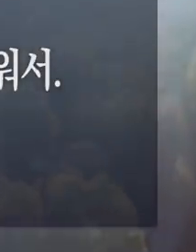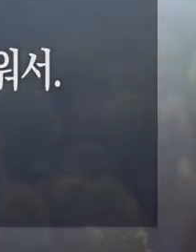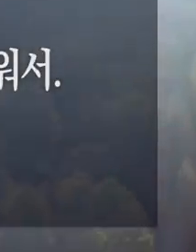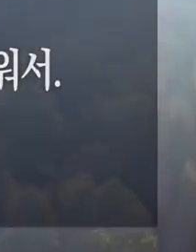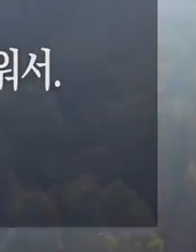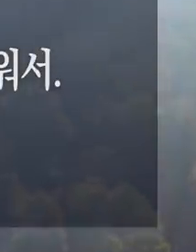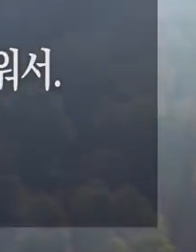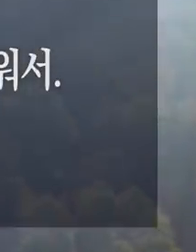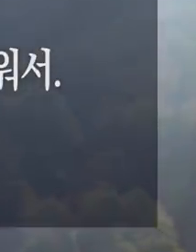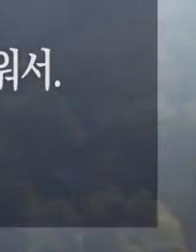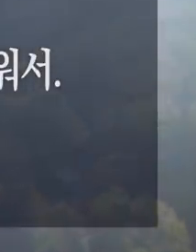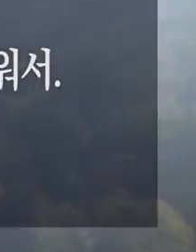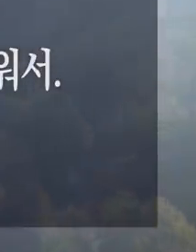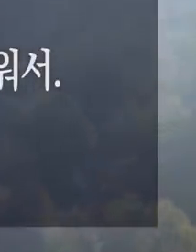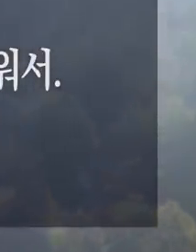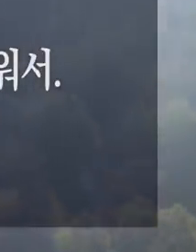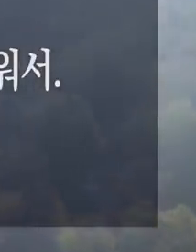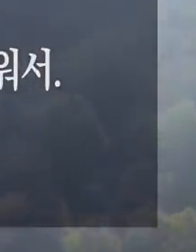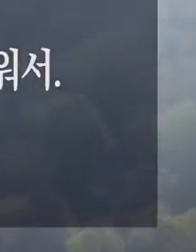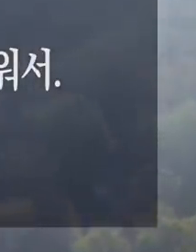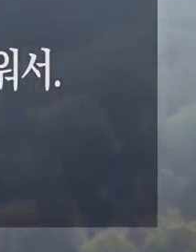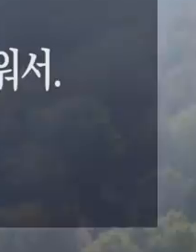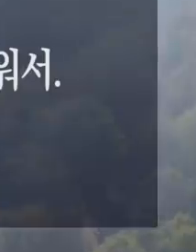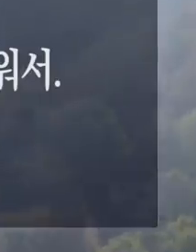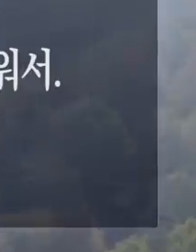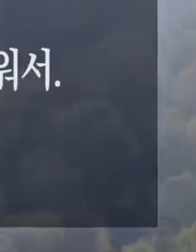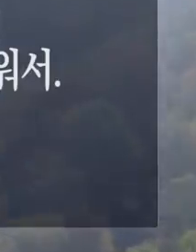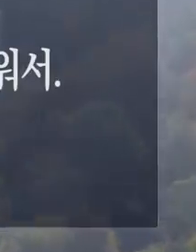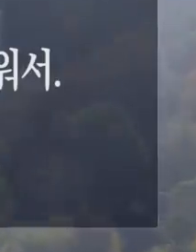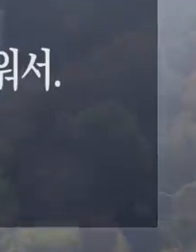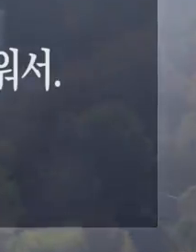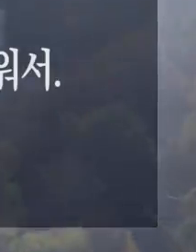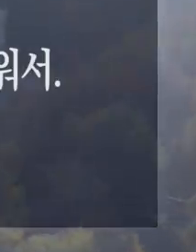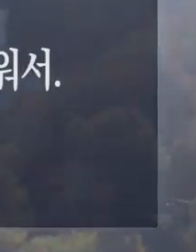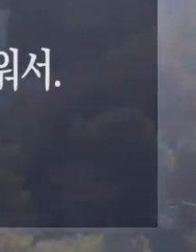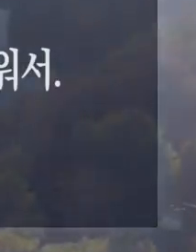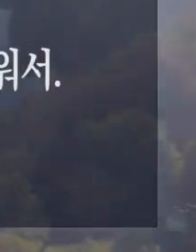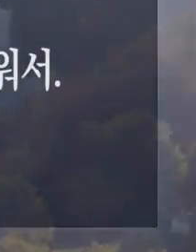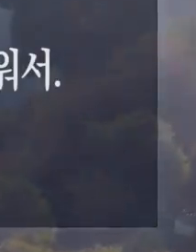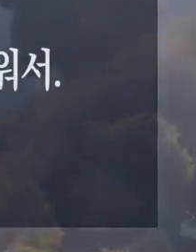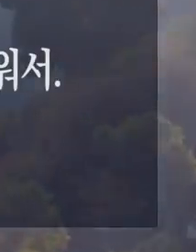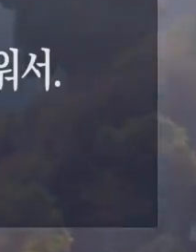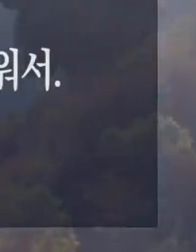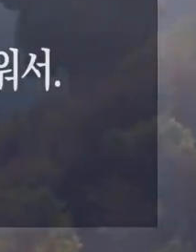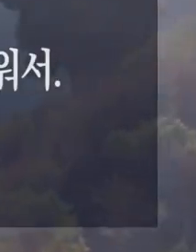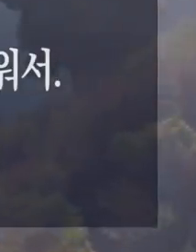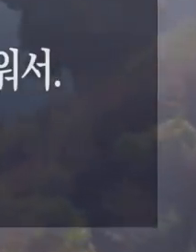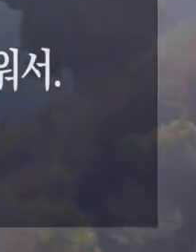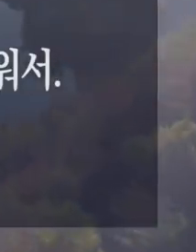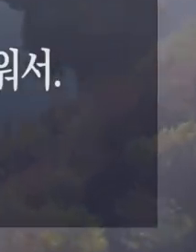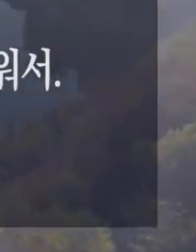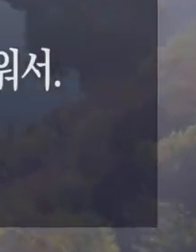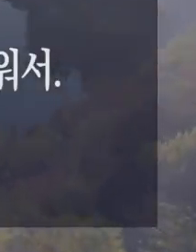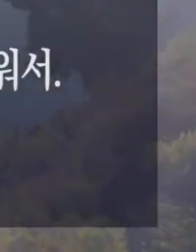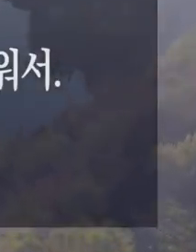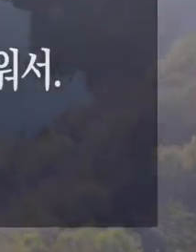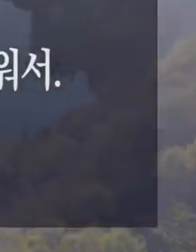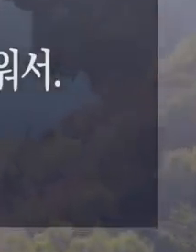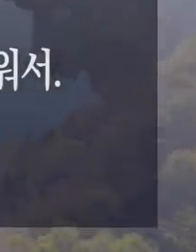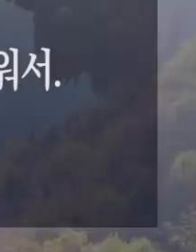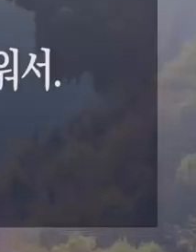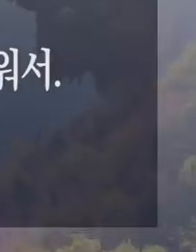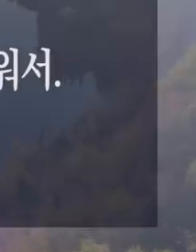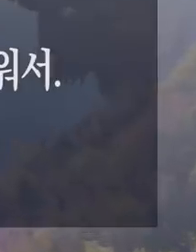올렸고 그의 경건하심으로 말미암아 들으심을 얻었느니라. 그가 아들이시면서도 받으신